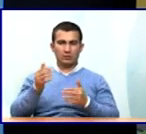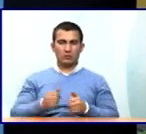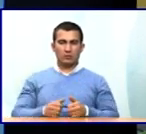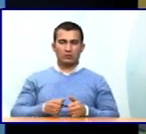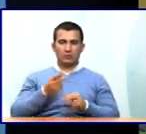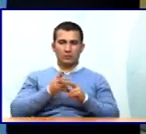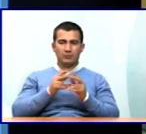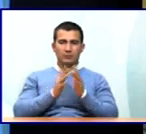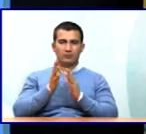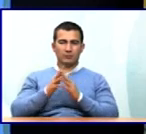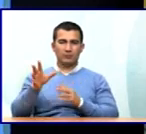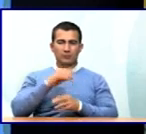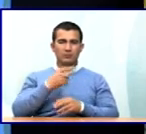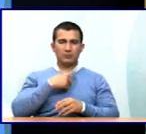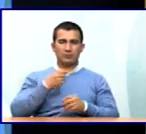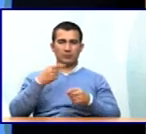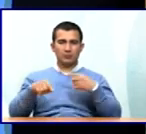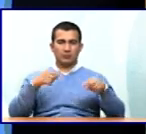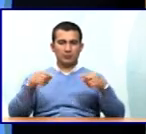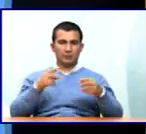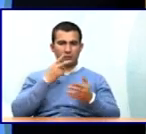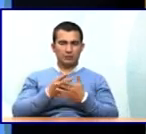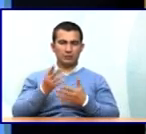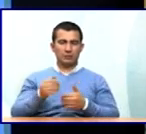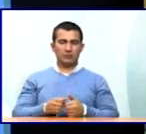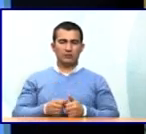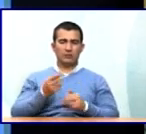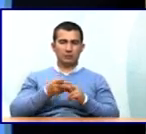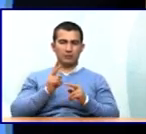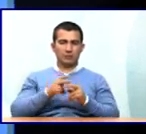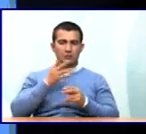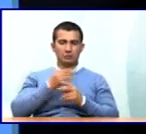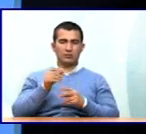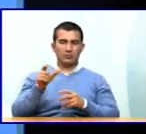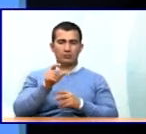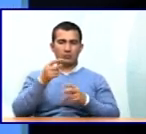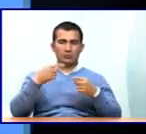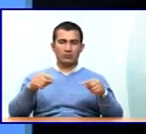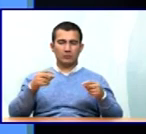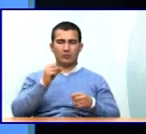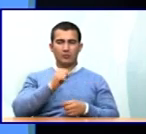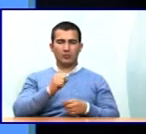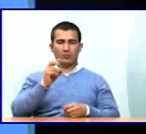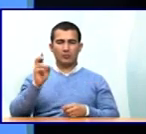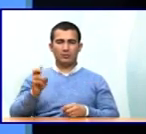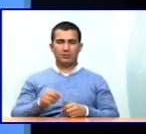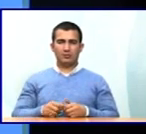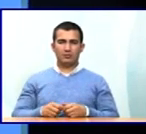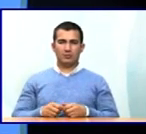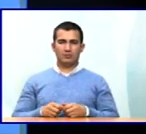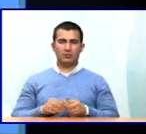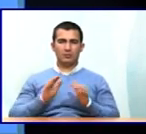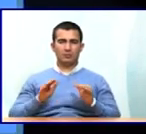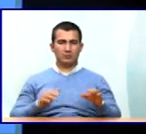o'simliklarning bir-biridan farq qilishini ko'rib turibsiz. Demak, qiyaliklarni shartli ravishda A va B deb ataymiz.